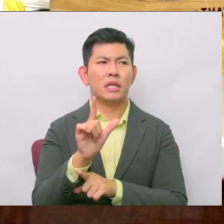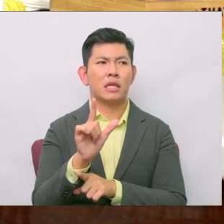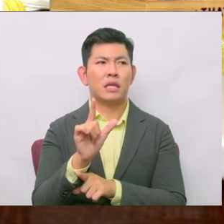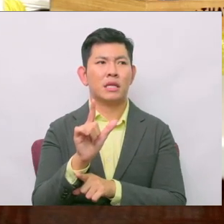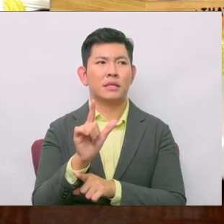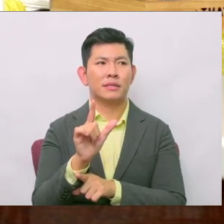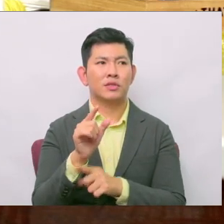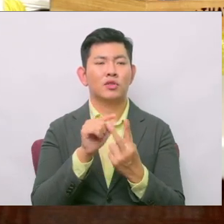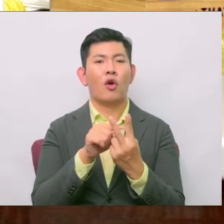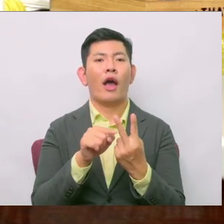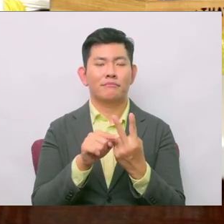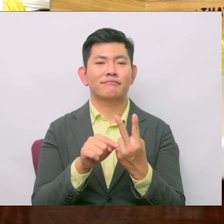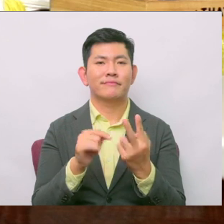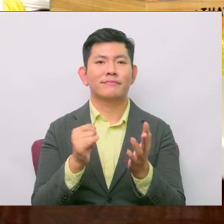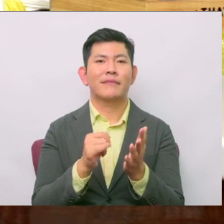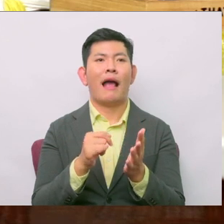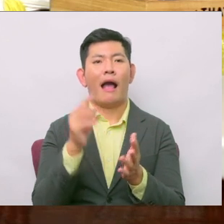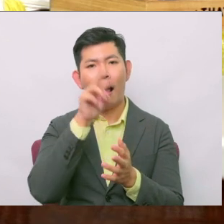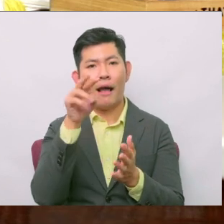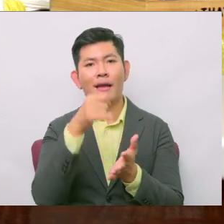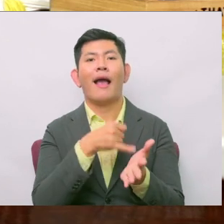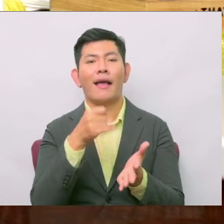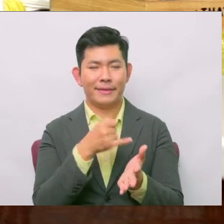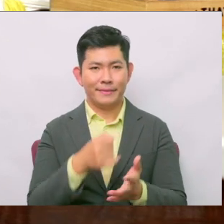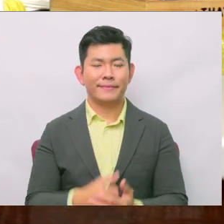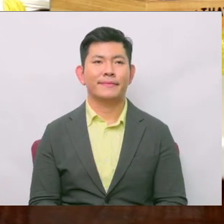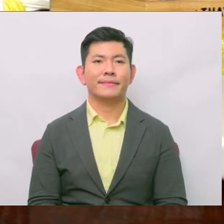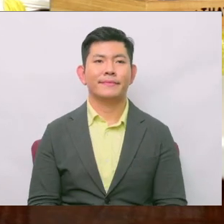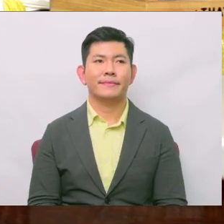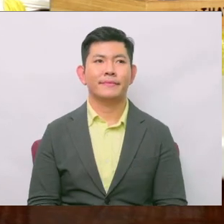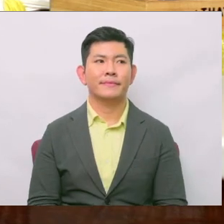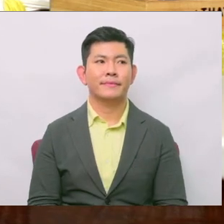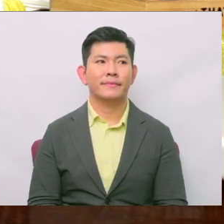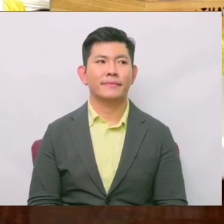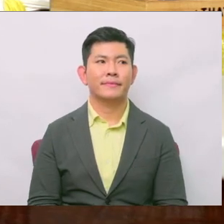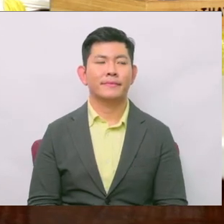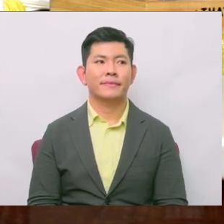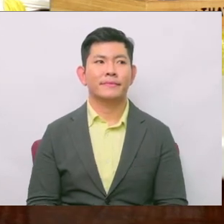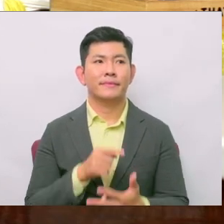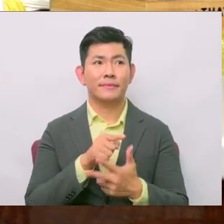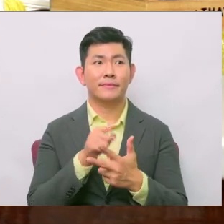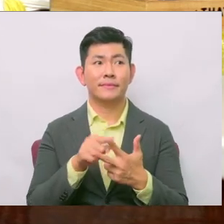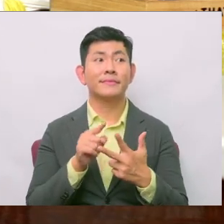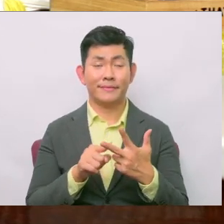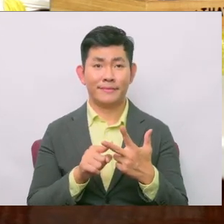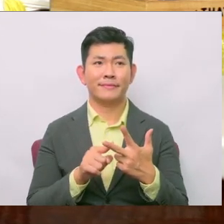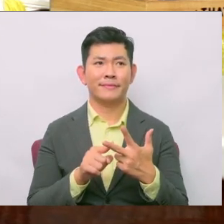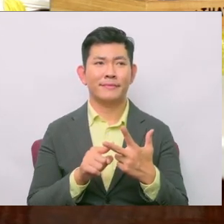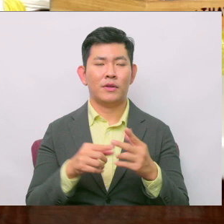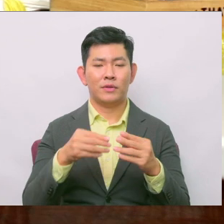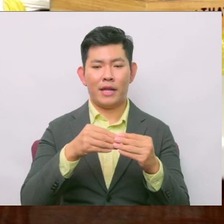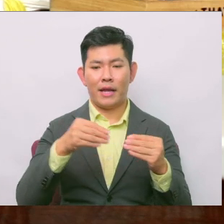ขมิ้นชันนะอาจจะหายากหาง่ายหน่อยในตลาดนะคะ สามตัวนี้เนาะสามตัวนี้จะหาได้ง่